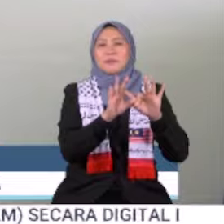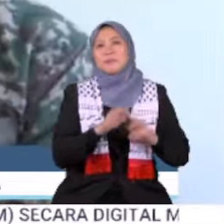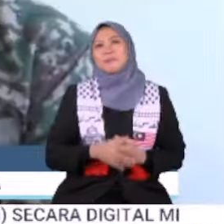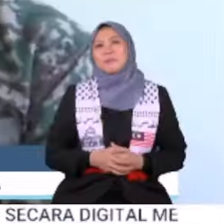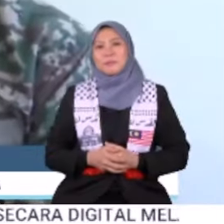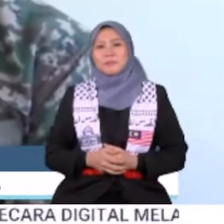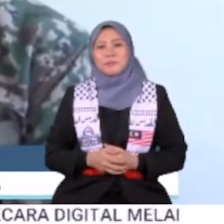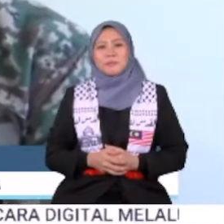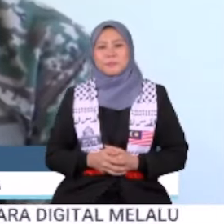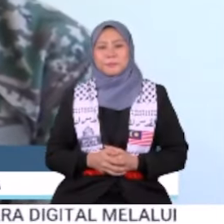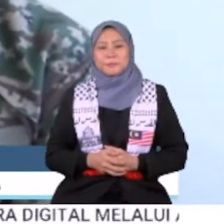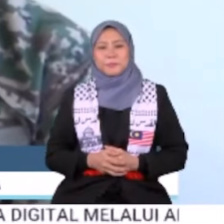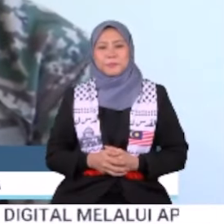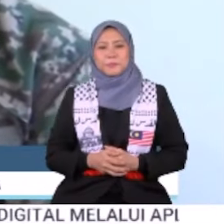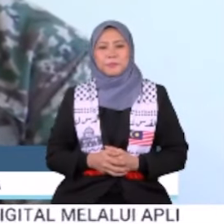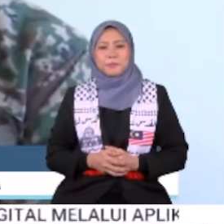keluarga.